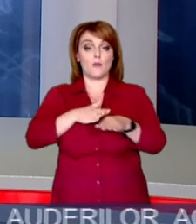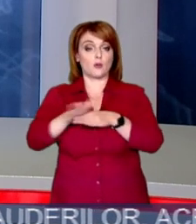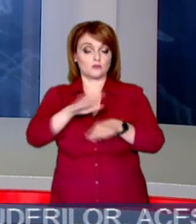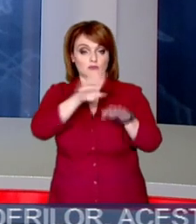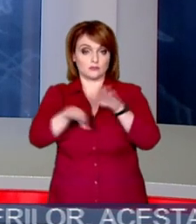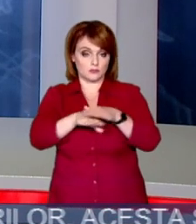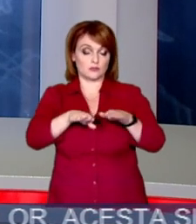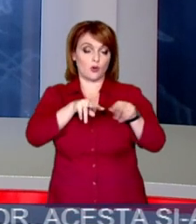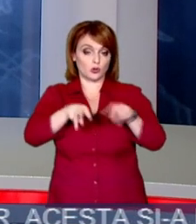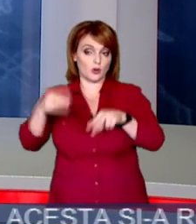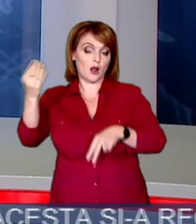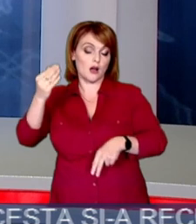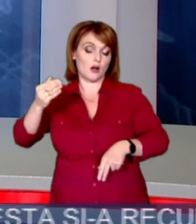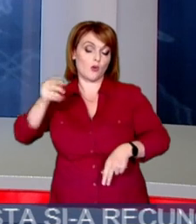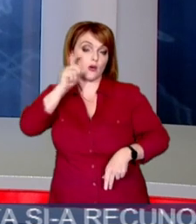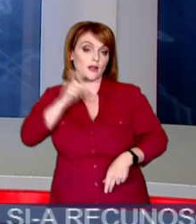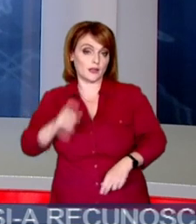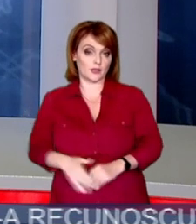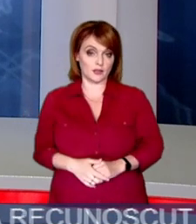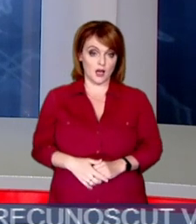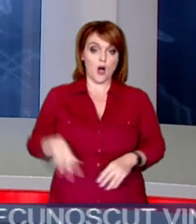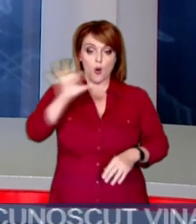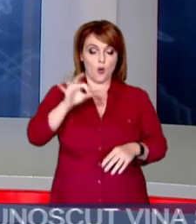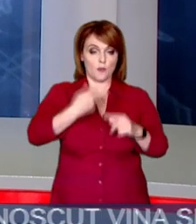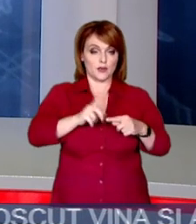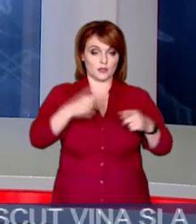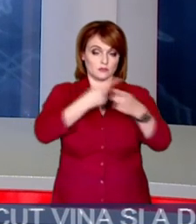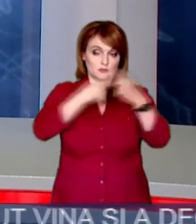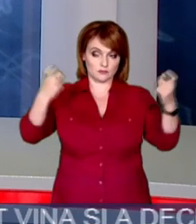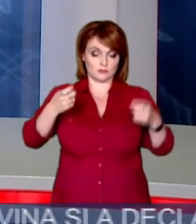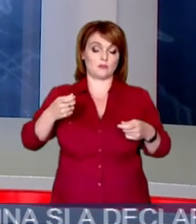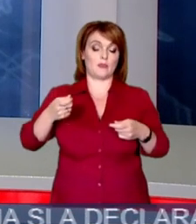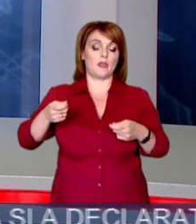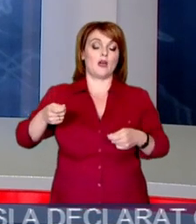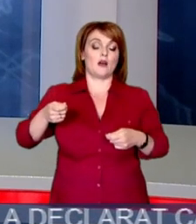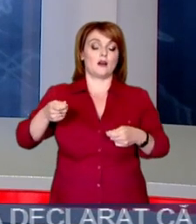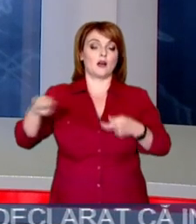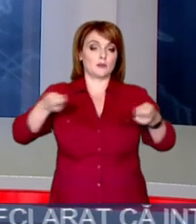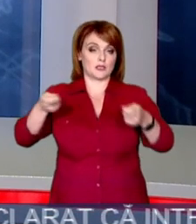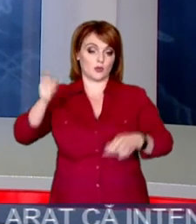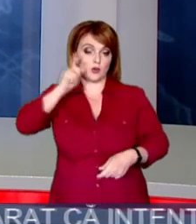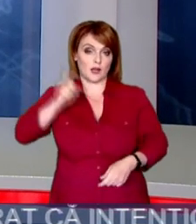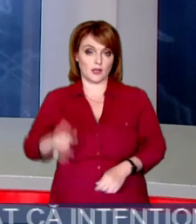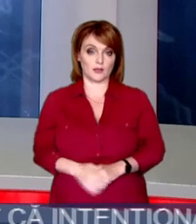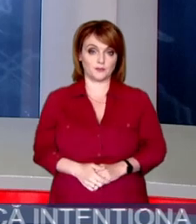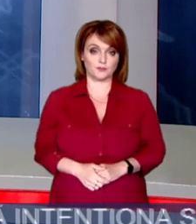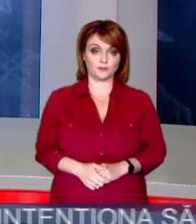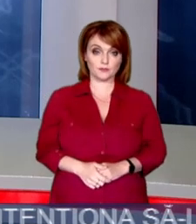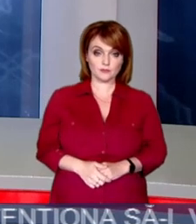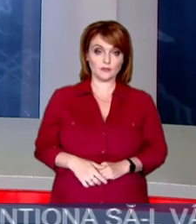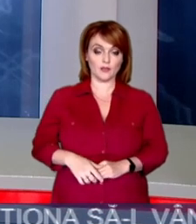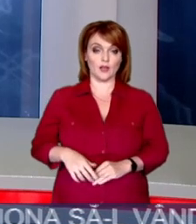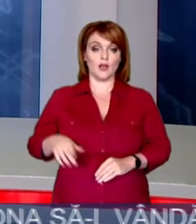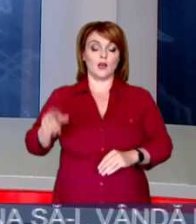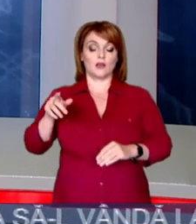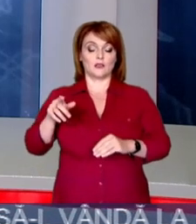ucrainean. Potrivit unei posteri pe Telegram a lui Sergei Haidai, șeful administrației militare din Lugansk, Haidai le-a cerut ucrainenilor să